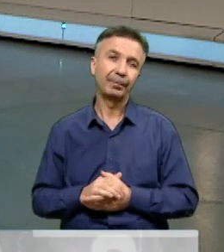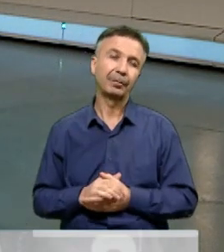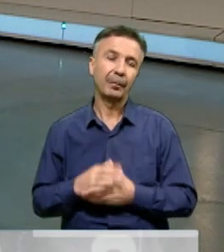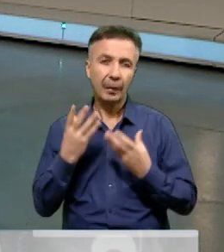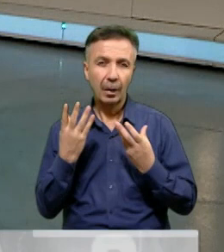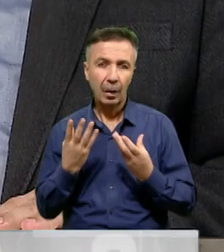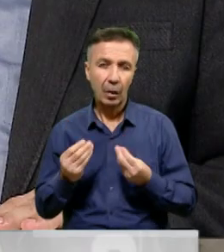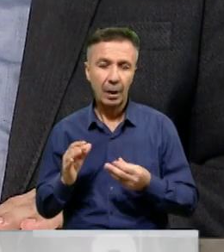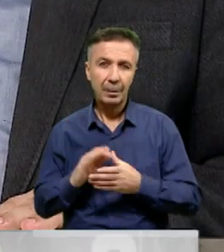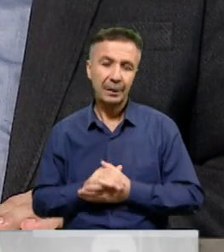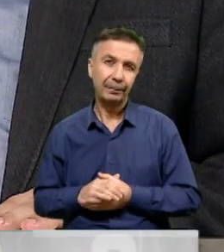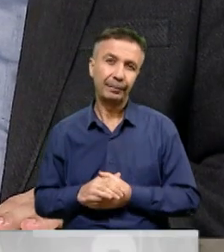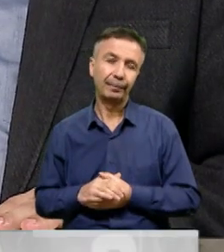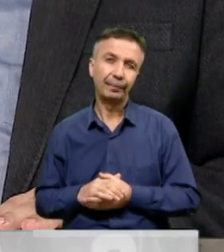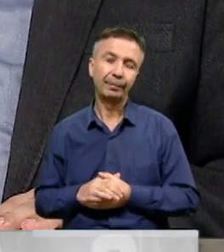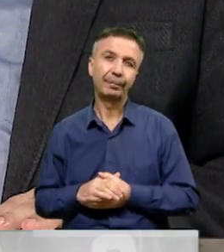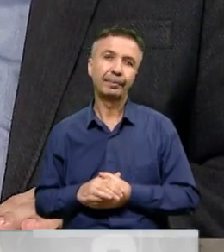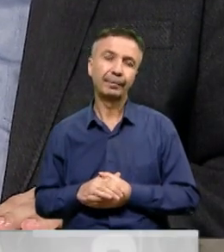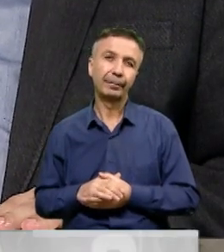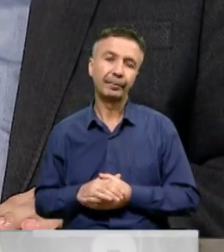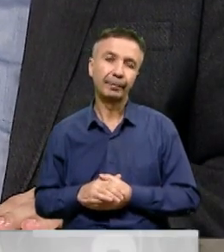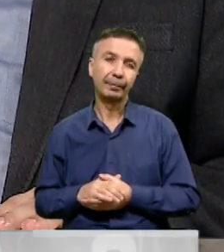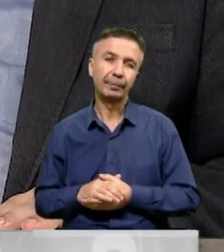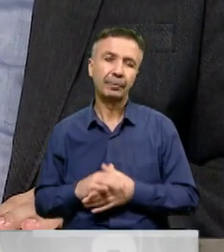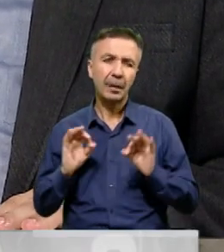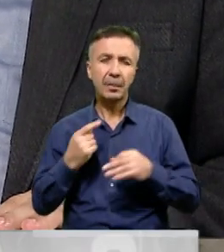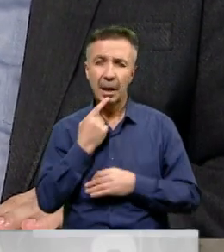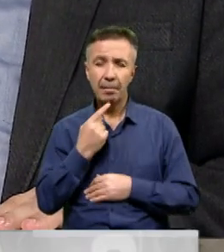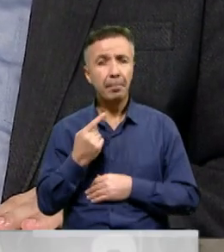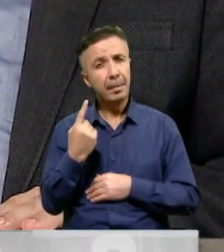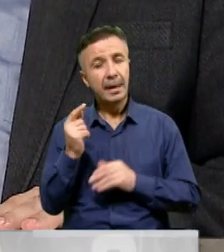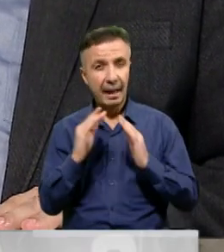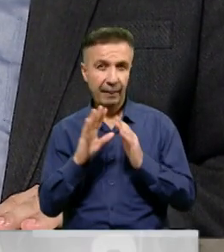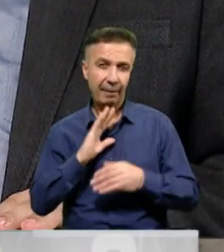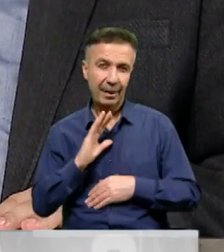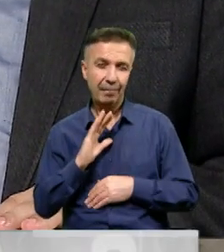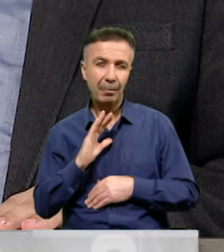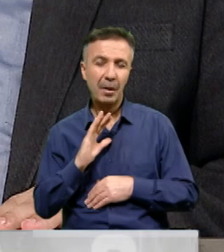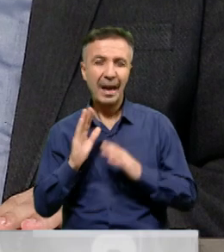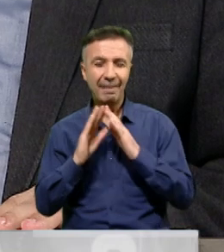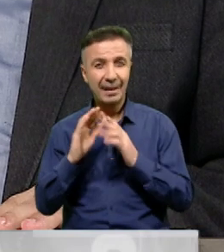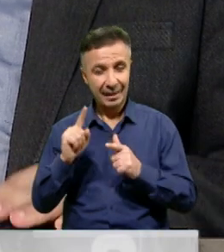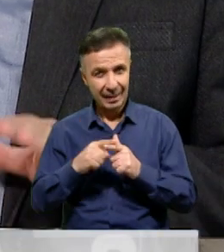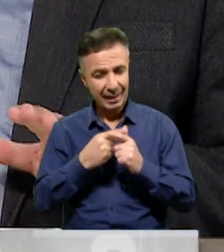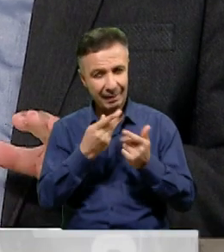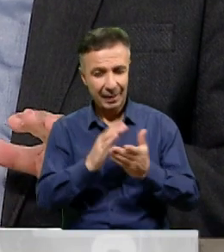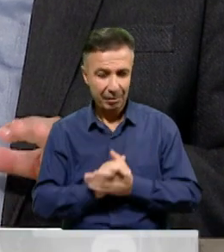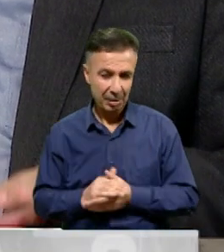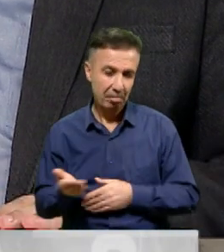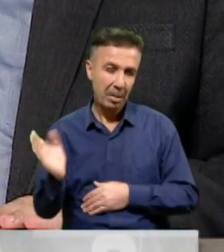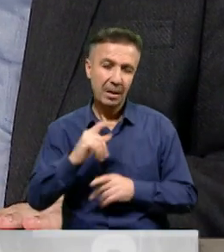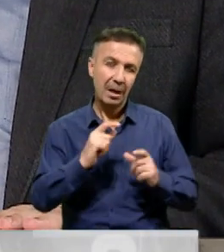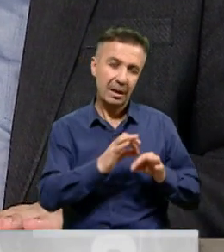Olabilir, misal İnşallah diyorum. İnşallah olur. Hayırlısıyla. Şimdi diyelim bir evi var orada ama bu evi kiraya vermiş. Başkası